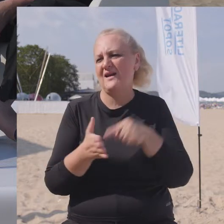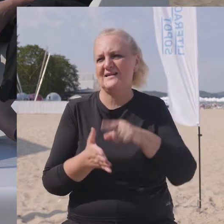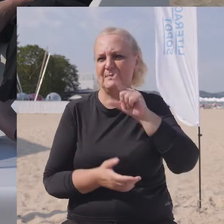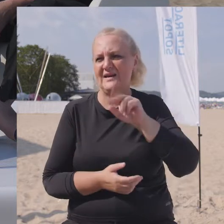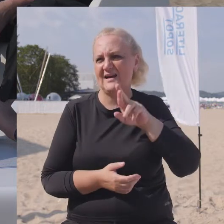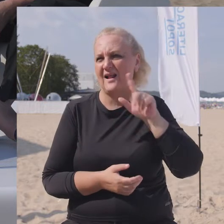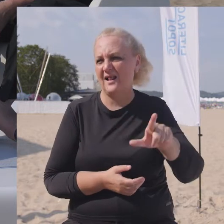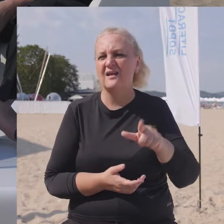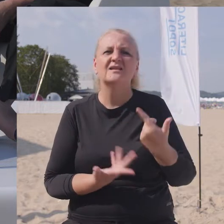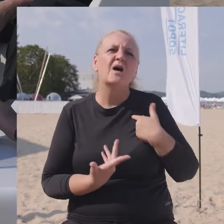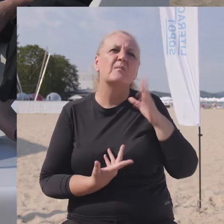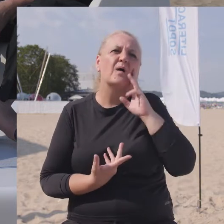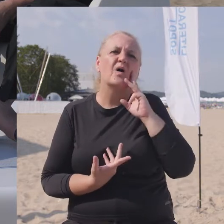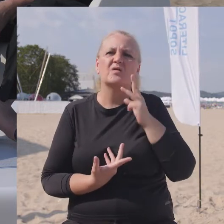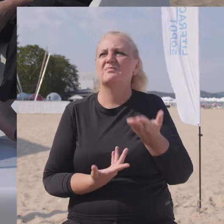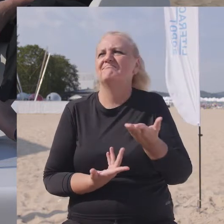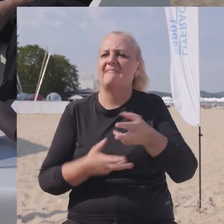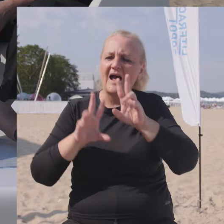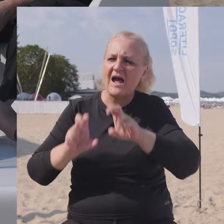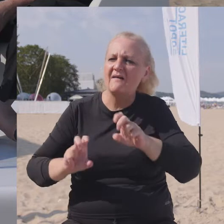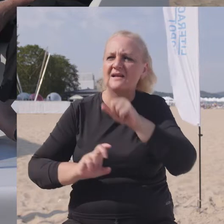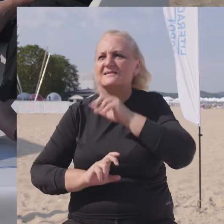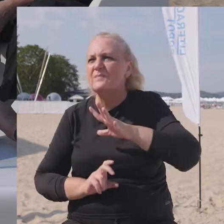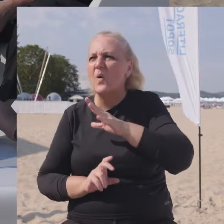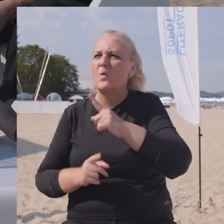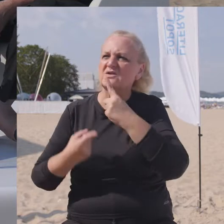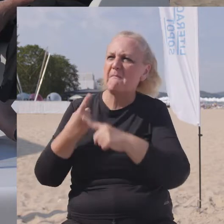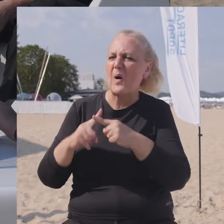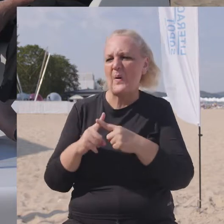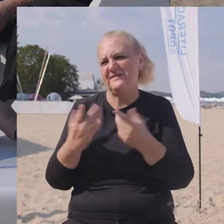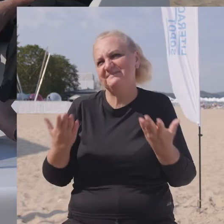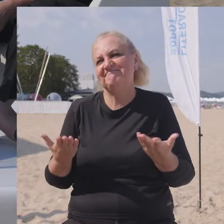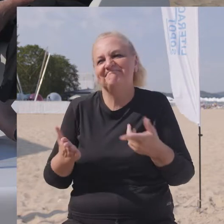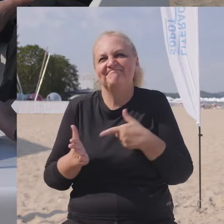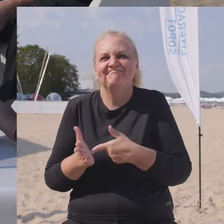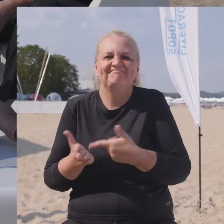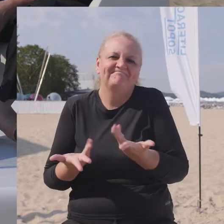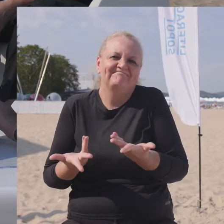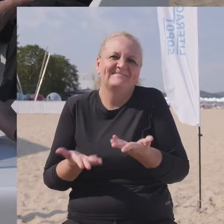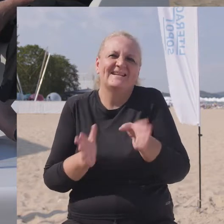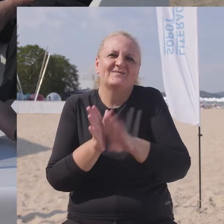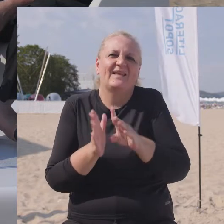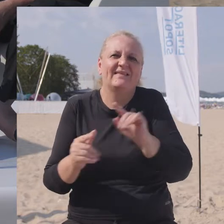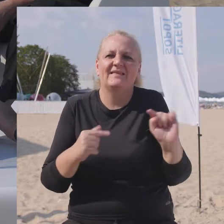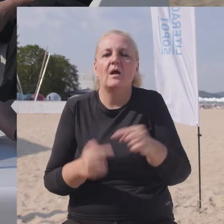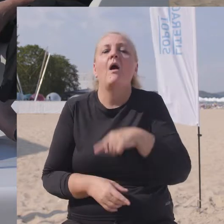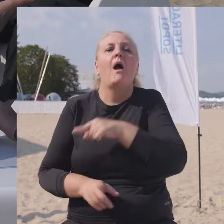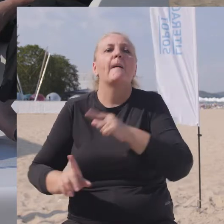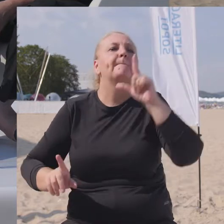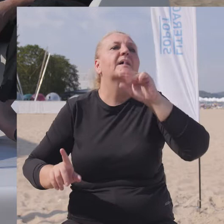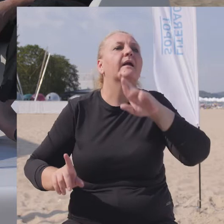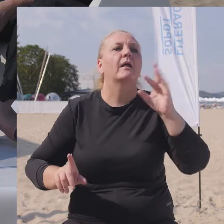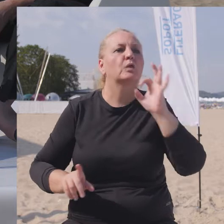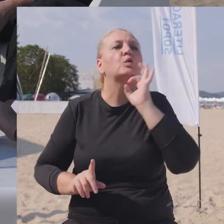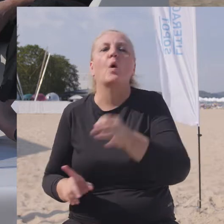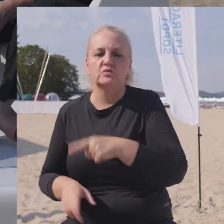analizy społeczno-politycznej i tylko i wyłącznie jałowej absolutnie dyskusji, bo w PRL-u było dobrze,